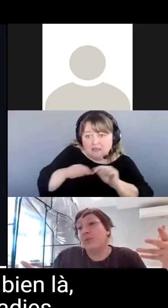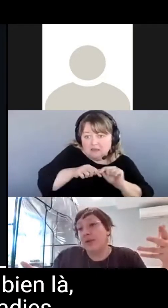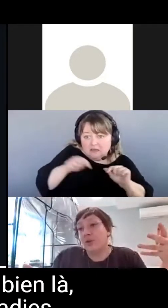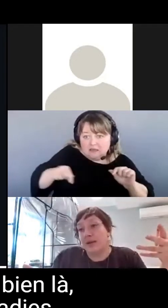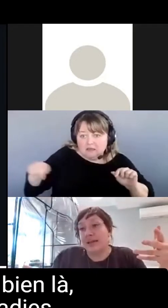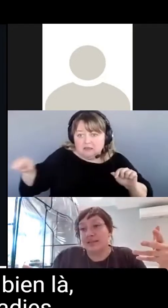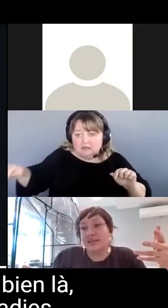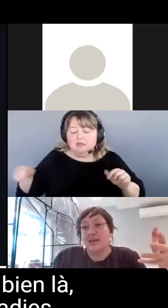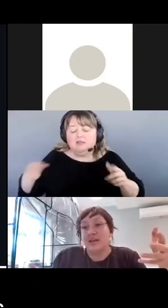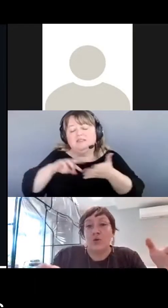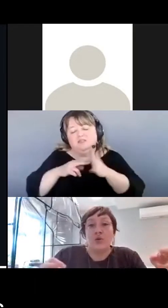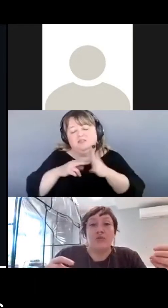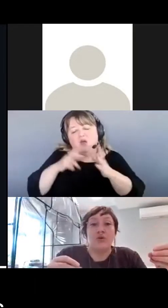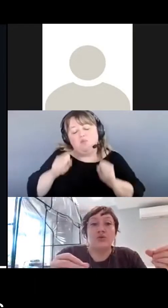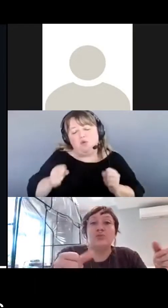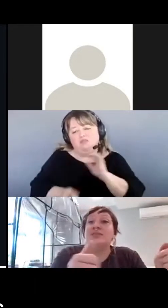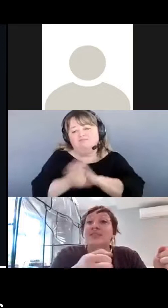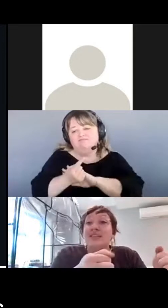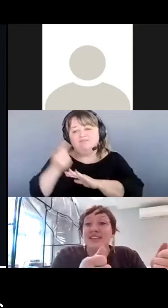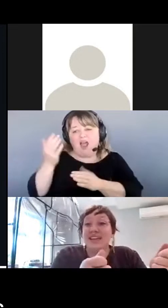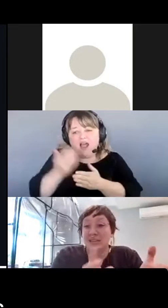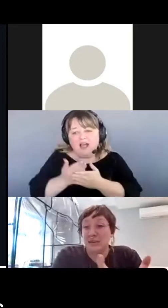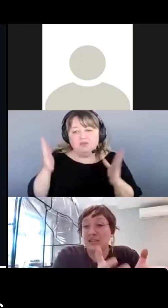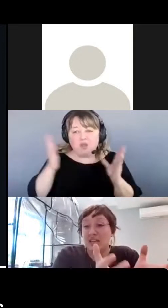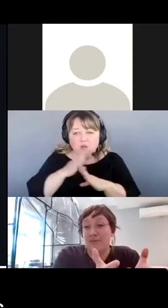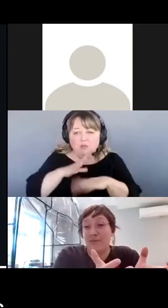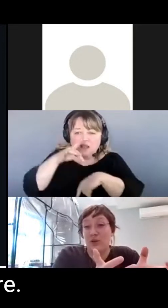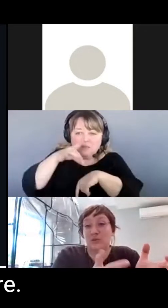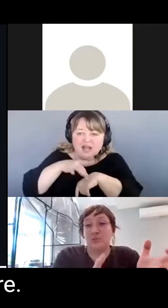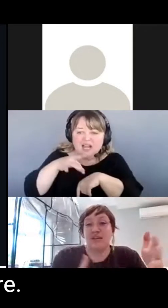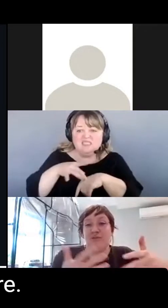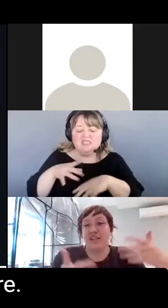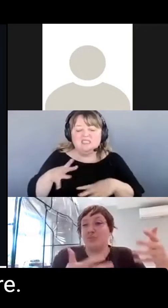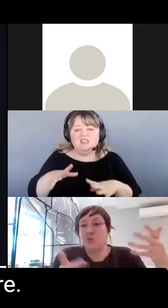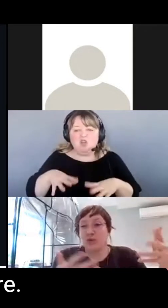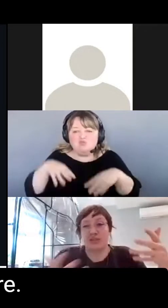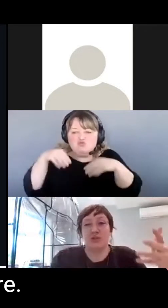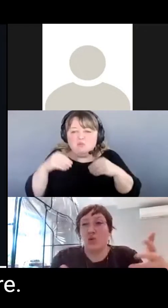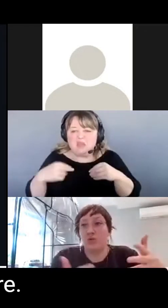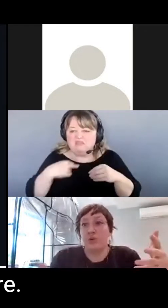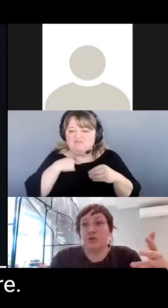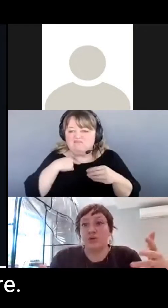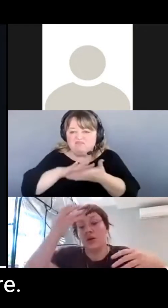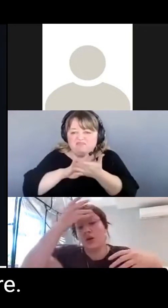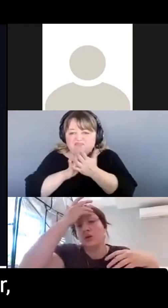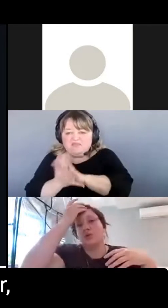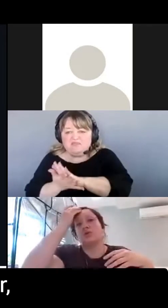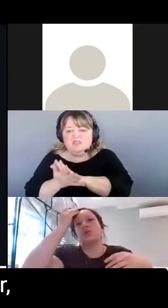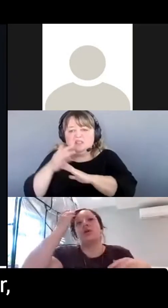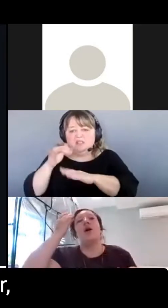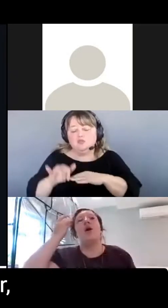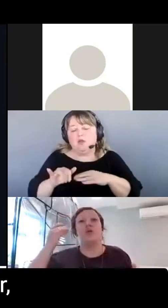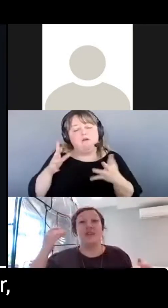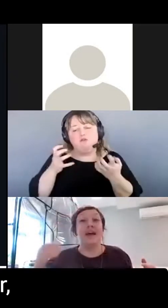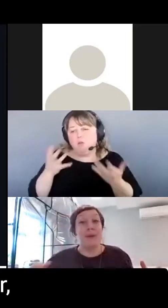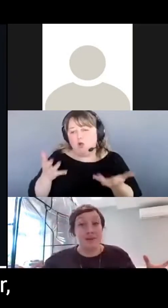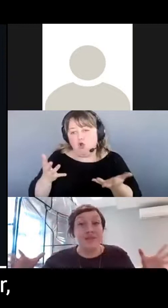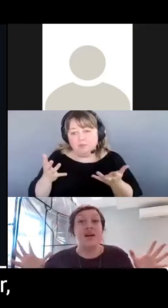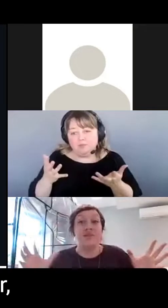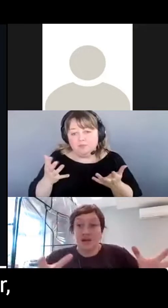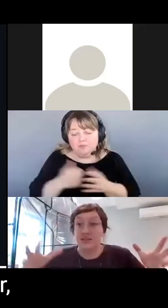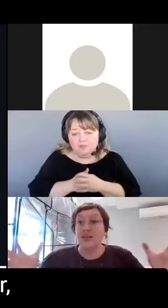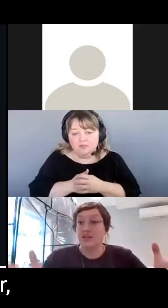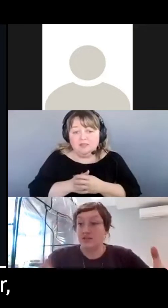avoir des problèmes de maladie. On peut avoir de l'humidité qui reste prise dans les feuilles, puis ça fait de la petite moisissure. On ne veut pas ça. Donc, on est